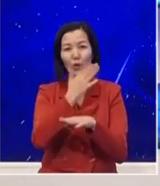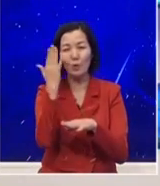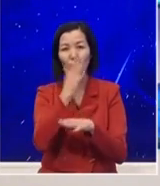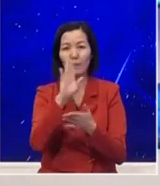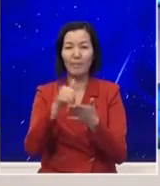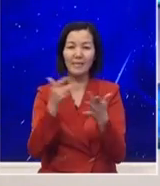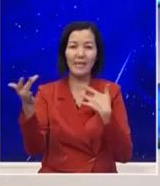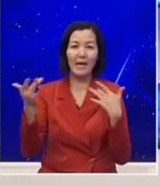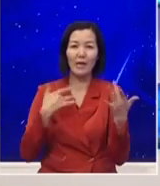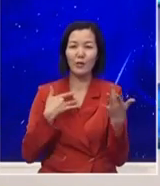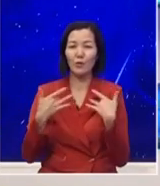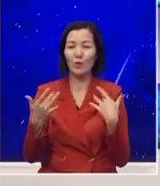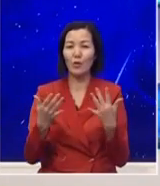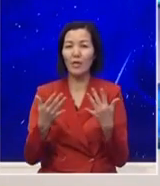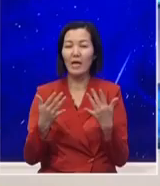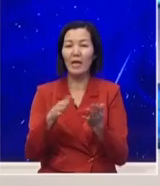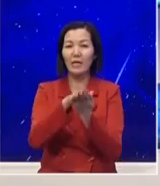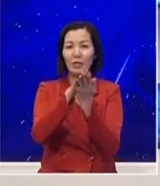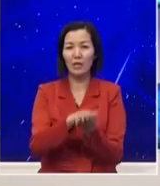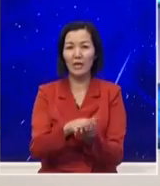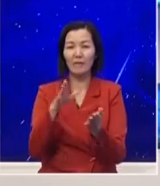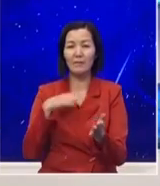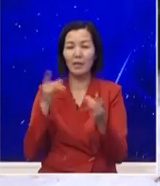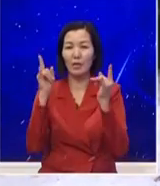сапарына шығарып салды. Қоштасу рәсімі туған ауылы